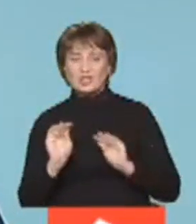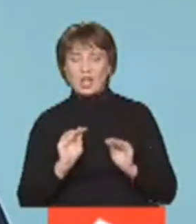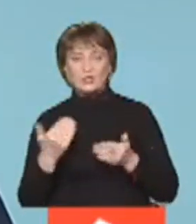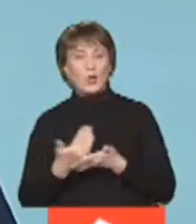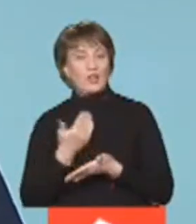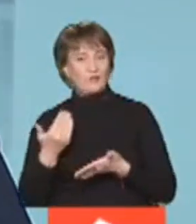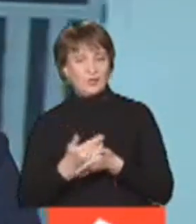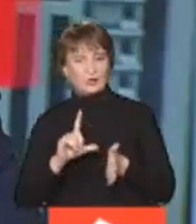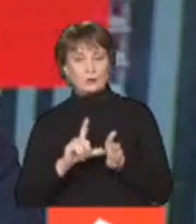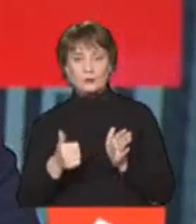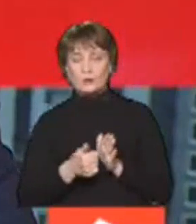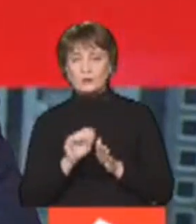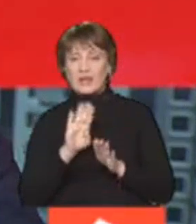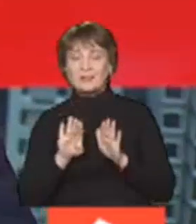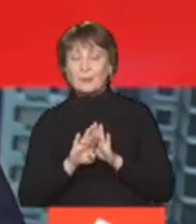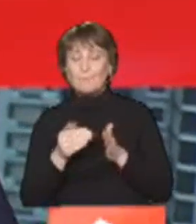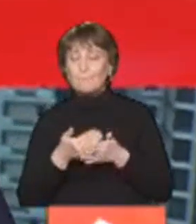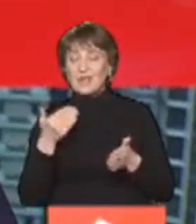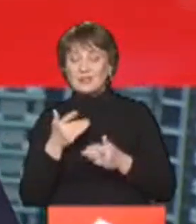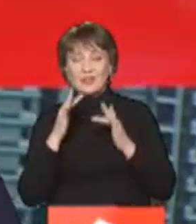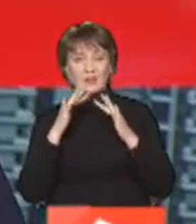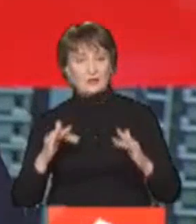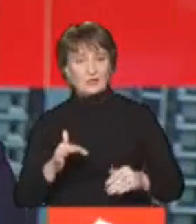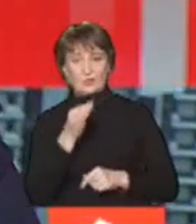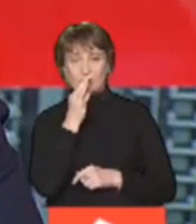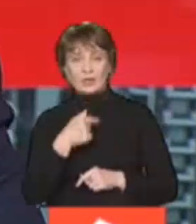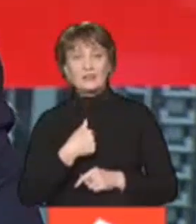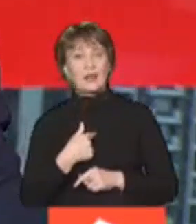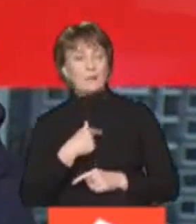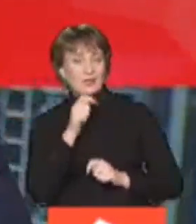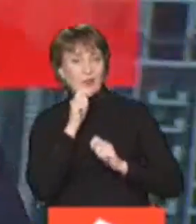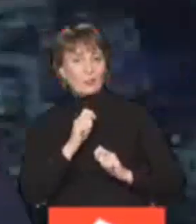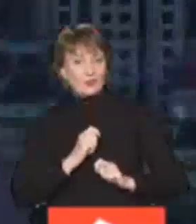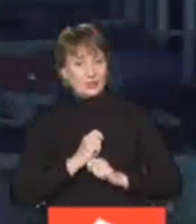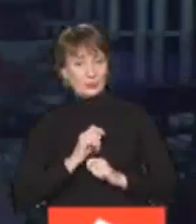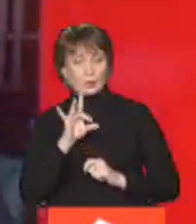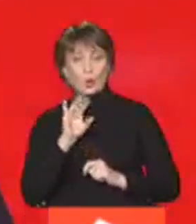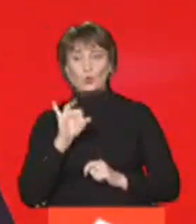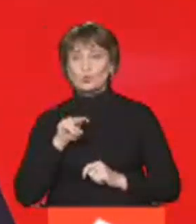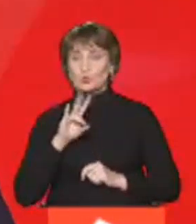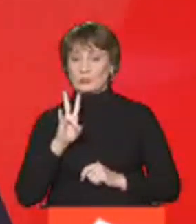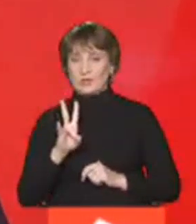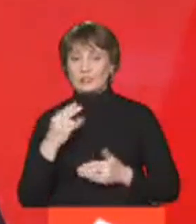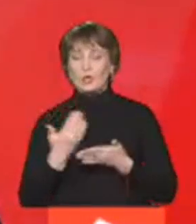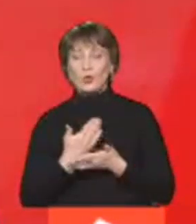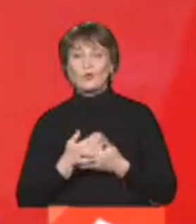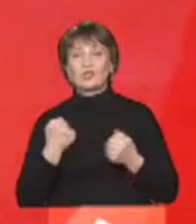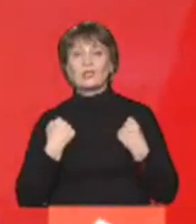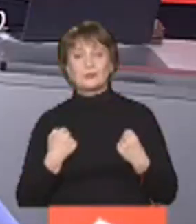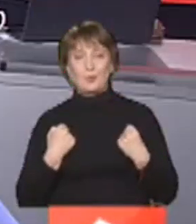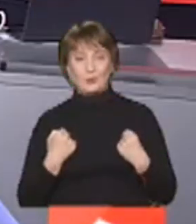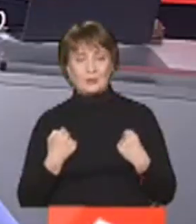під ялинку, тому що трошки зарано, але особисто для мене подарунок якраз Руслан Свірін в студії. Тепер новини спорту